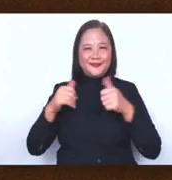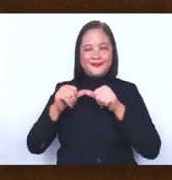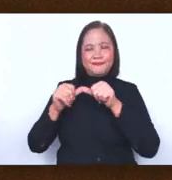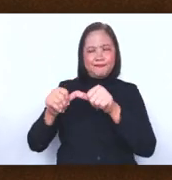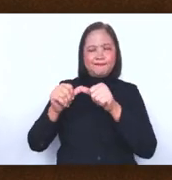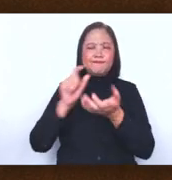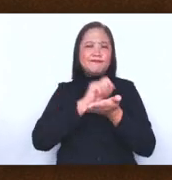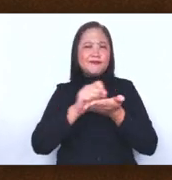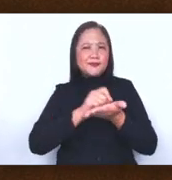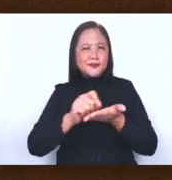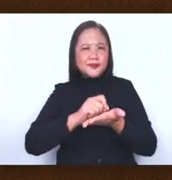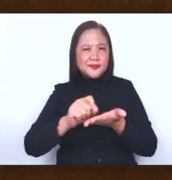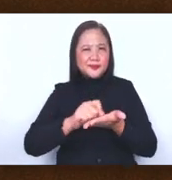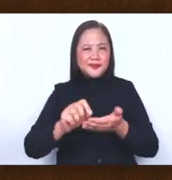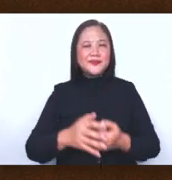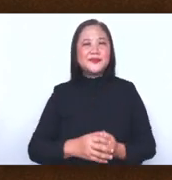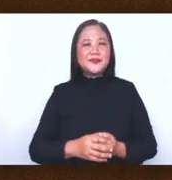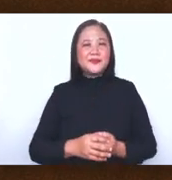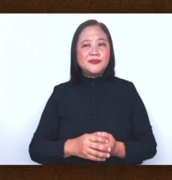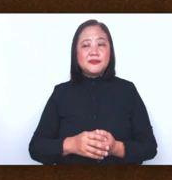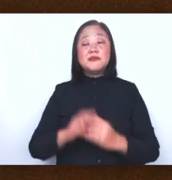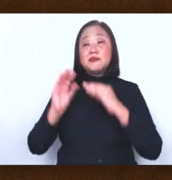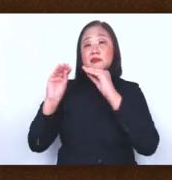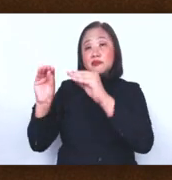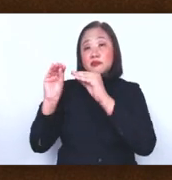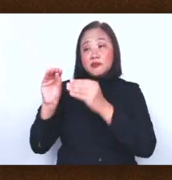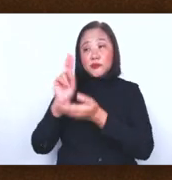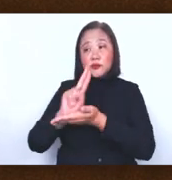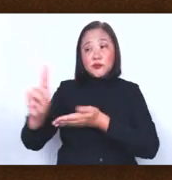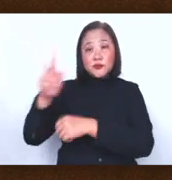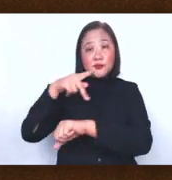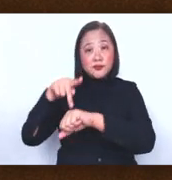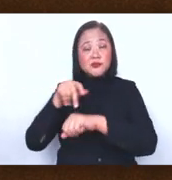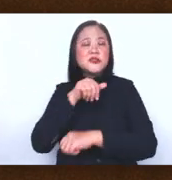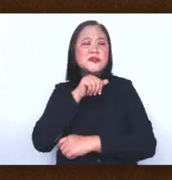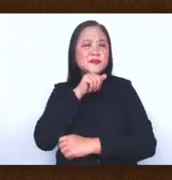kanyang pagsusulat, nagturo sa UP, sa Ateneo.